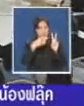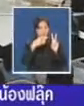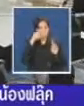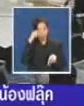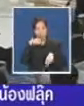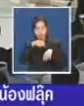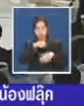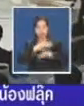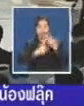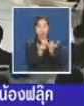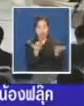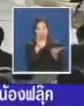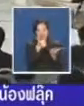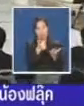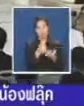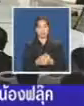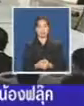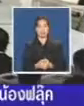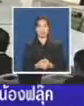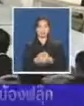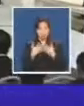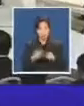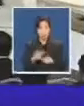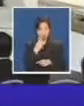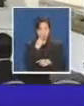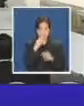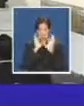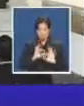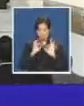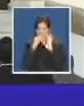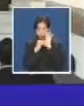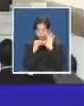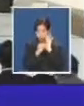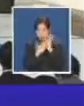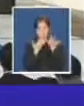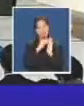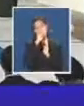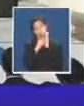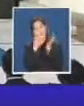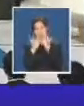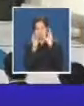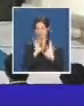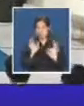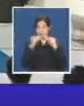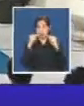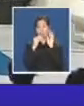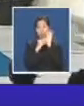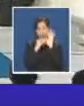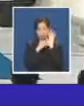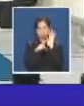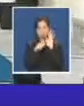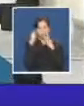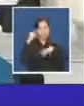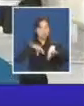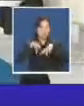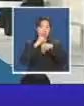เดียวกันนะครับนอกจากนั้นครับในหลายพื้นที่โดยเฉพาะในกรุงเทพฯเองนะครับกรุงเทพฯก็จะมีการดำเนิน